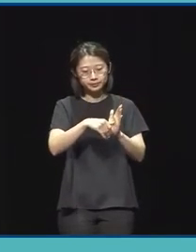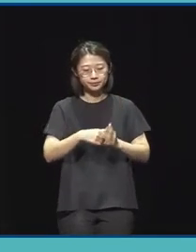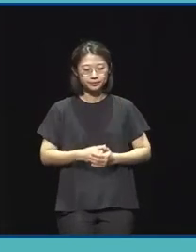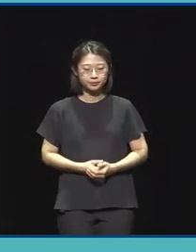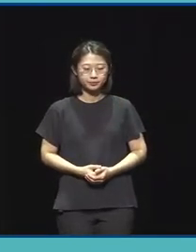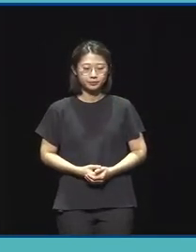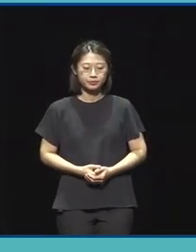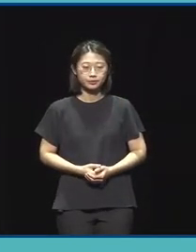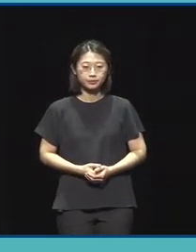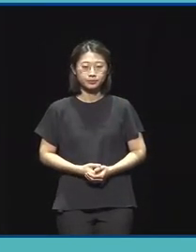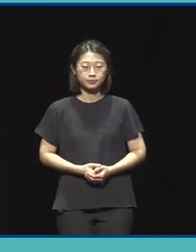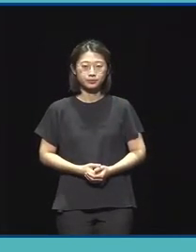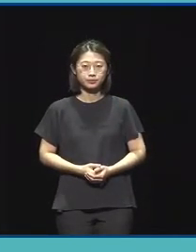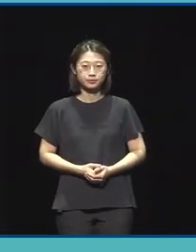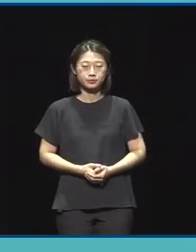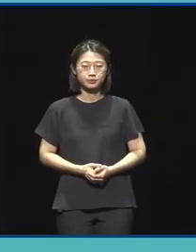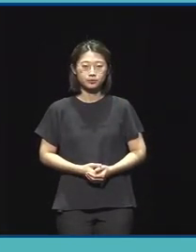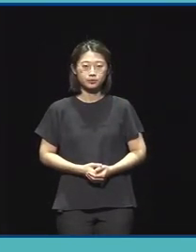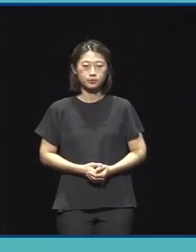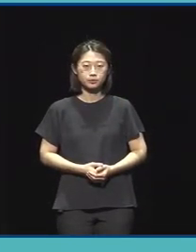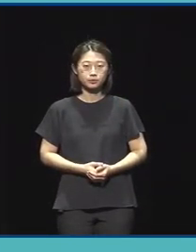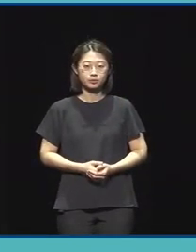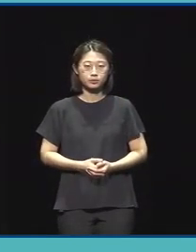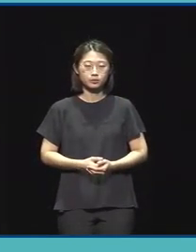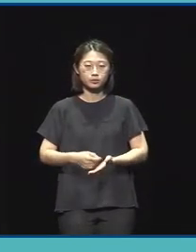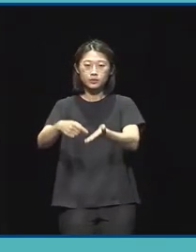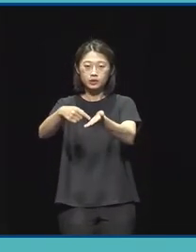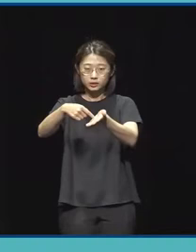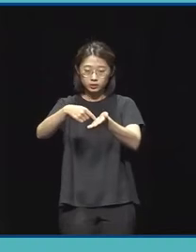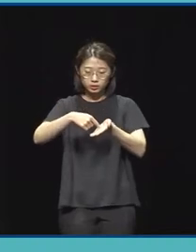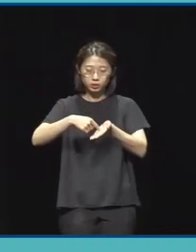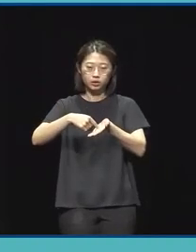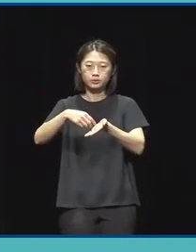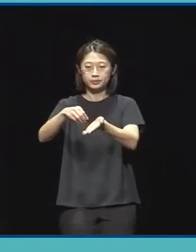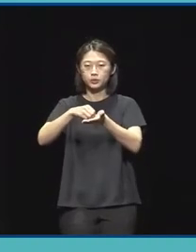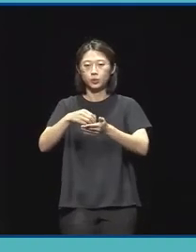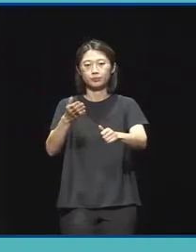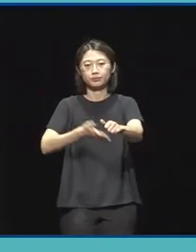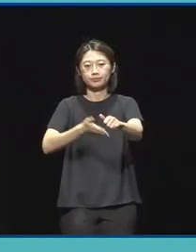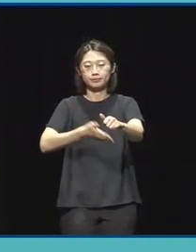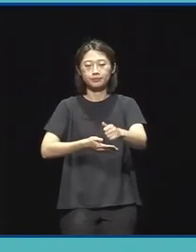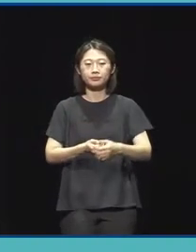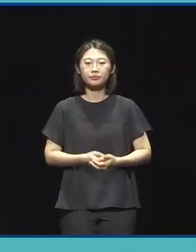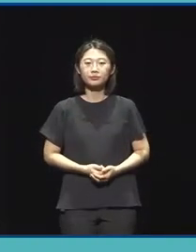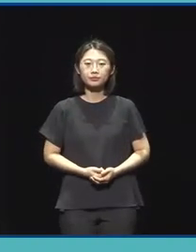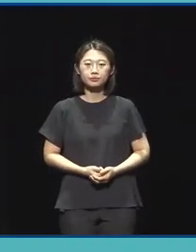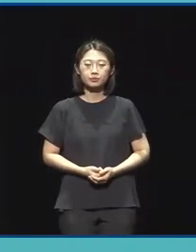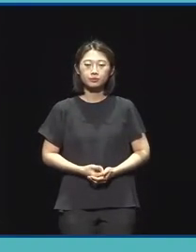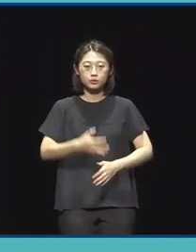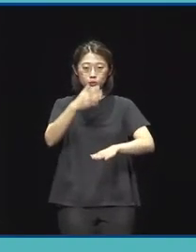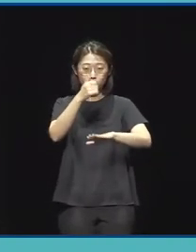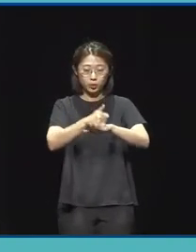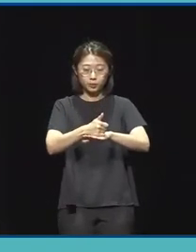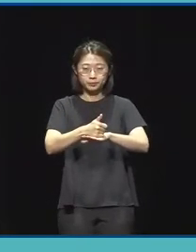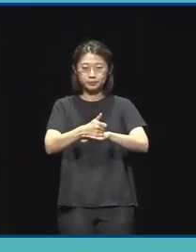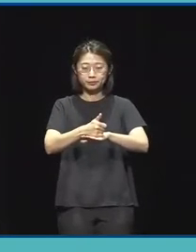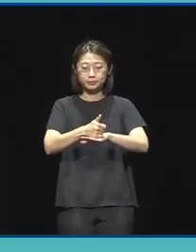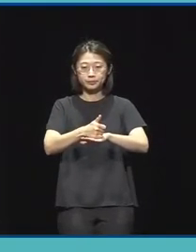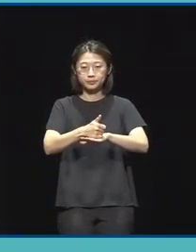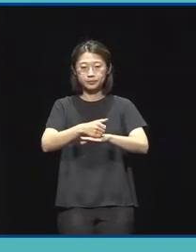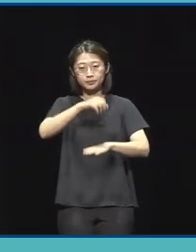기준으로 어떤 그 저희가 공모 엔카세에 등록을 하시면 될 것 같고요 그 다음에 최종 지원 결정액은 아까